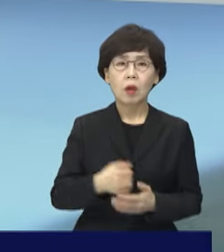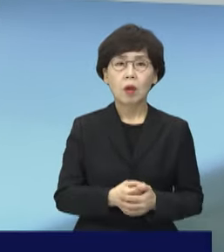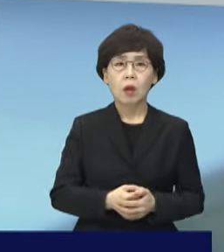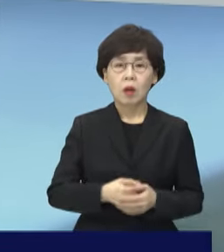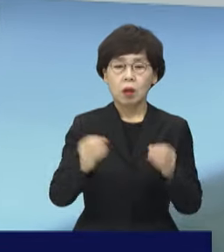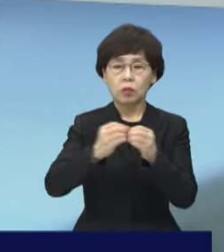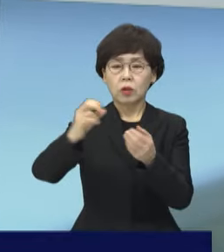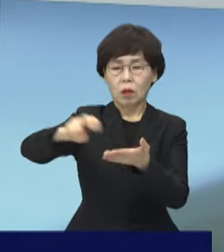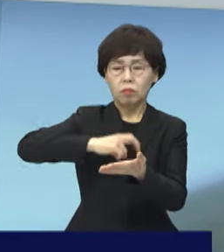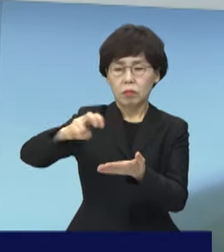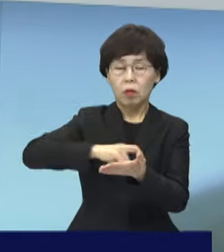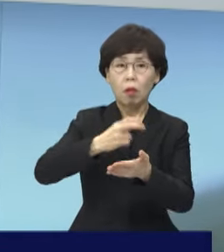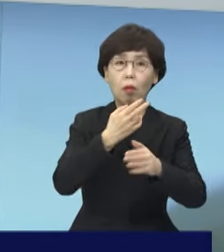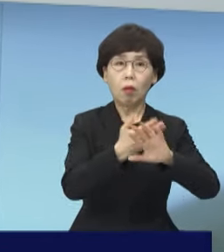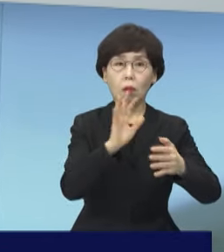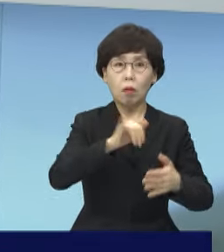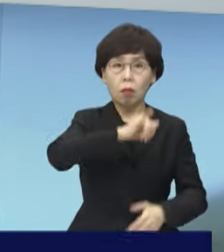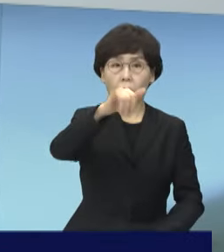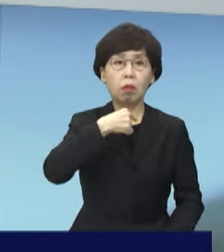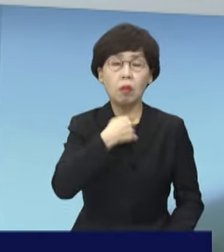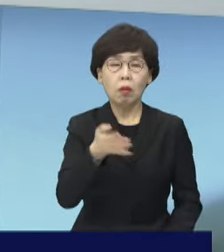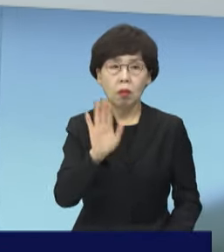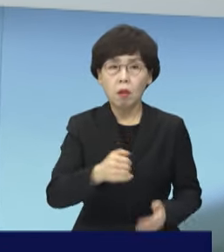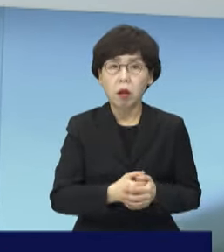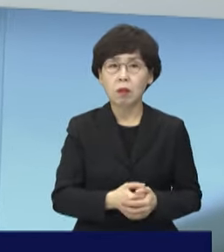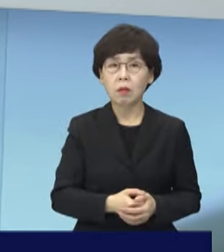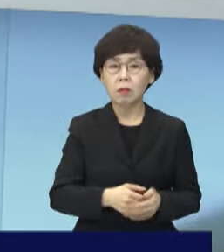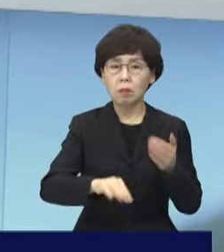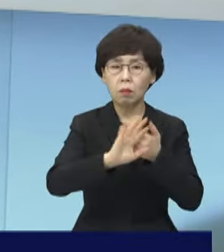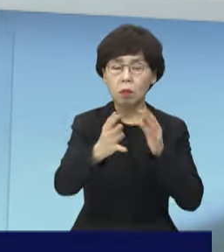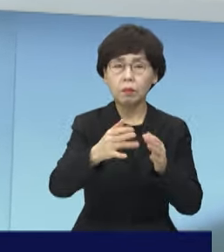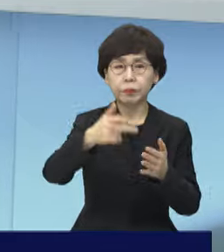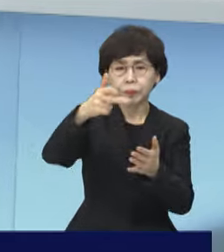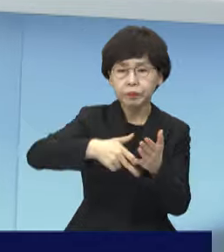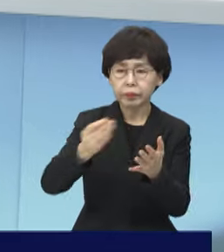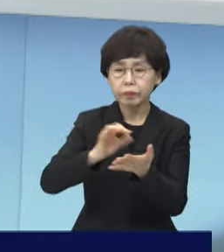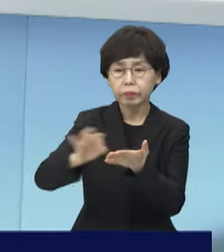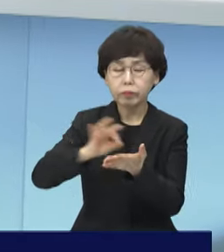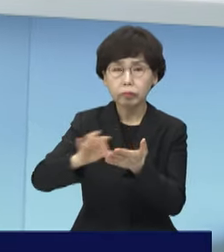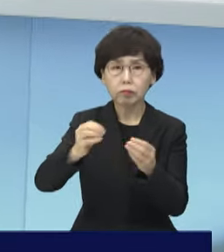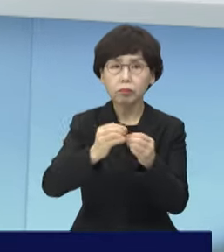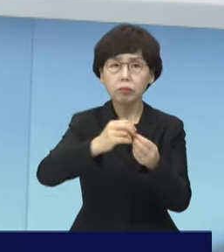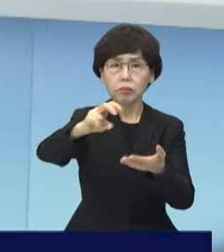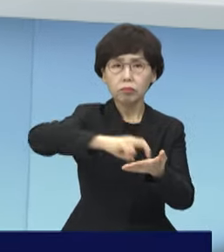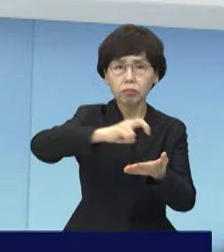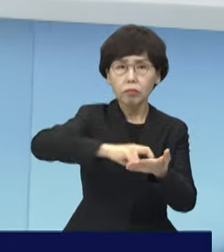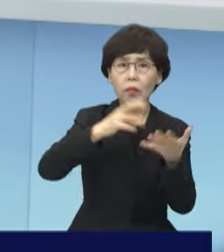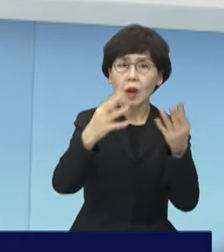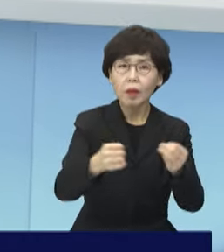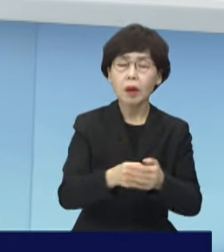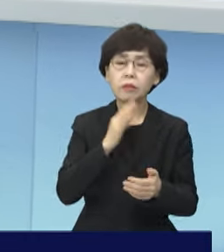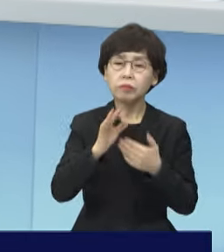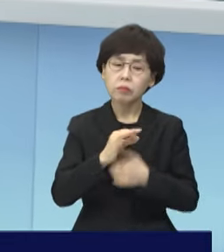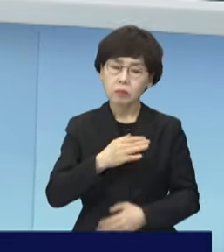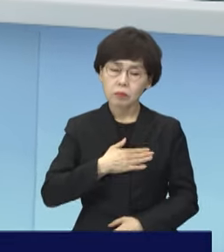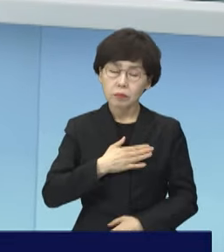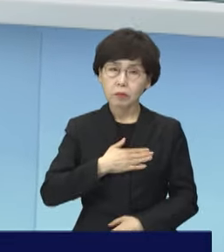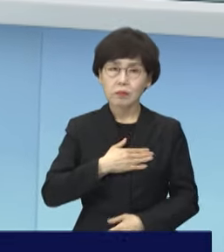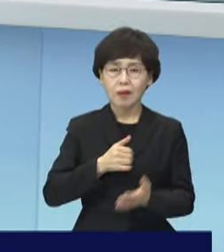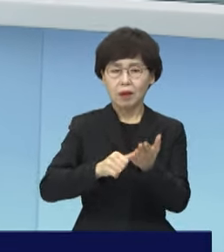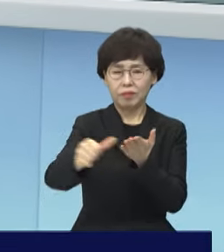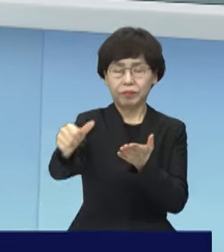문자 메시지로 해외에 나가지도 않았는데 뭐 얼마가 해외에서 결제됐다 이런 문자가 많이 와요 그럼 제가 그냥